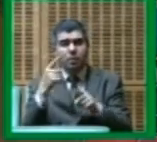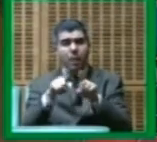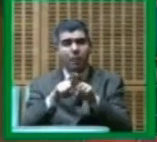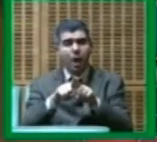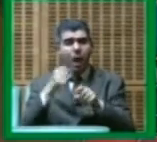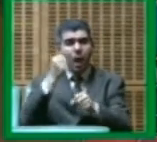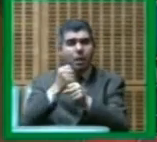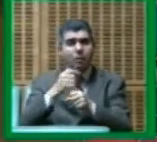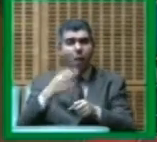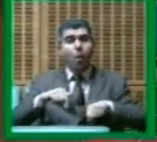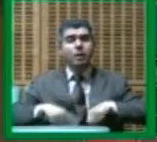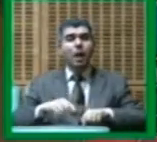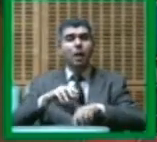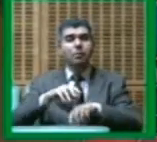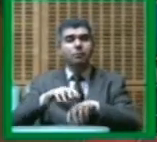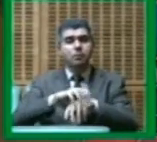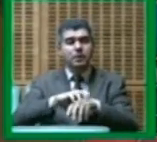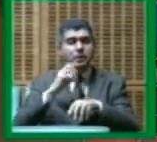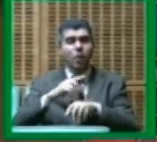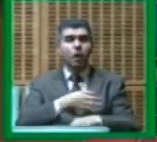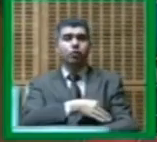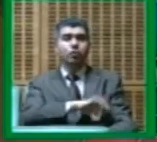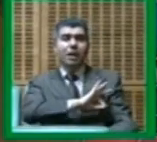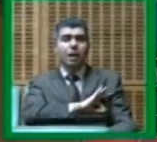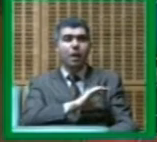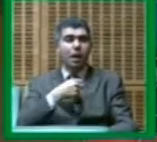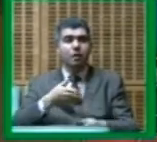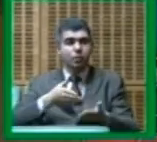يشتغلوا، واحد العدد ديال المناطق ما قدوش يشتغلوا، الحاله ديال الجو حاله